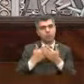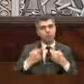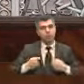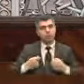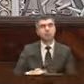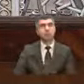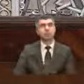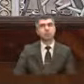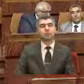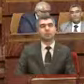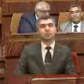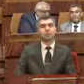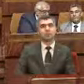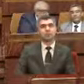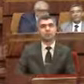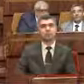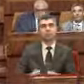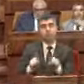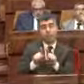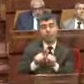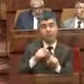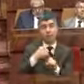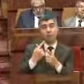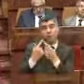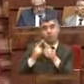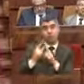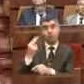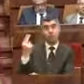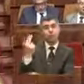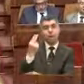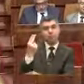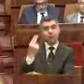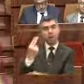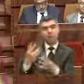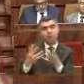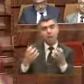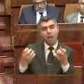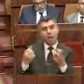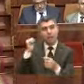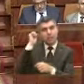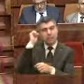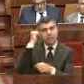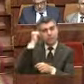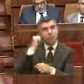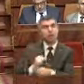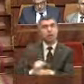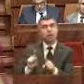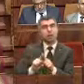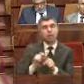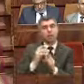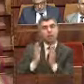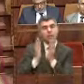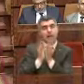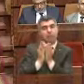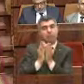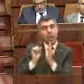الوزير، نريد أن نثير انتباهكم إلى أن مجموعة من الجامعات مؤسسات التكوين المهني تقوم بحرمان طلبة الناجحين من